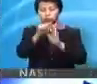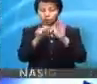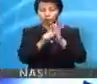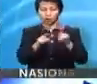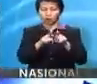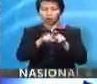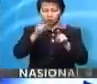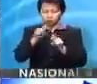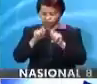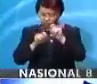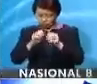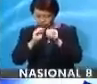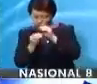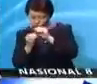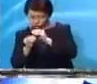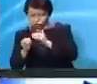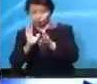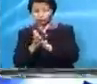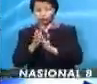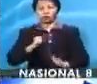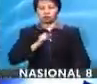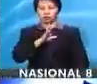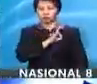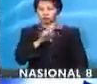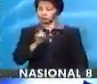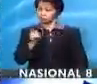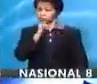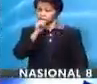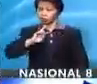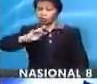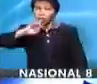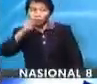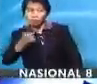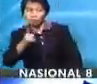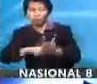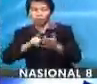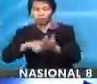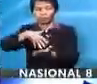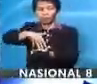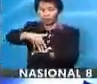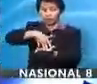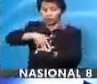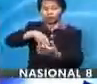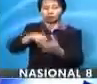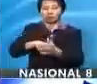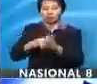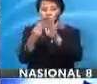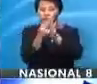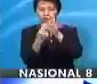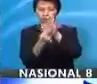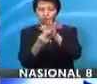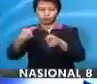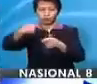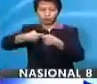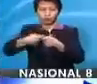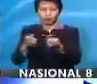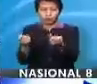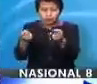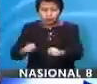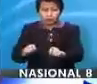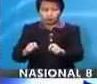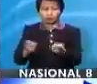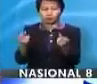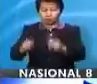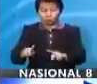perlu dipinda bagi memastikan penjawat awam tidak memanipulasi sebarang kelemahan dalam undang-undang berkaitan tender,